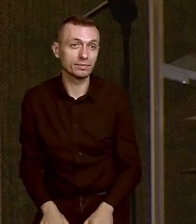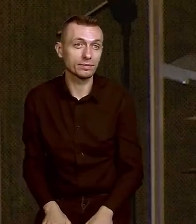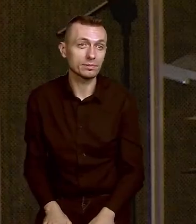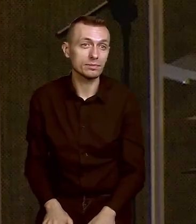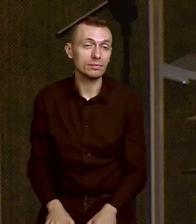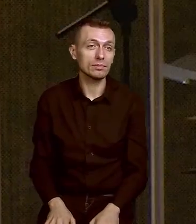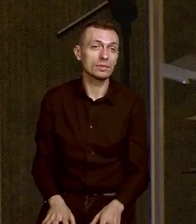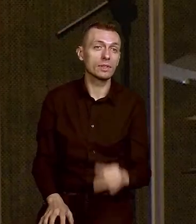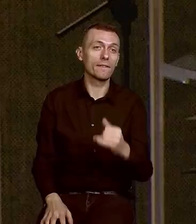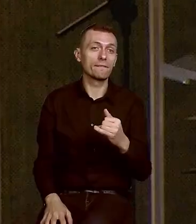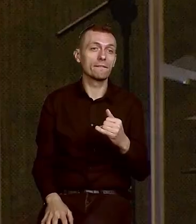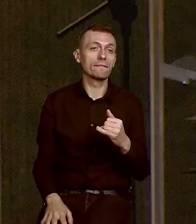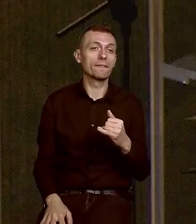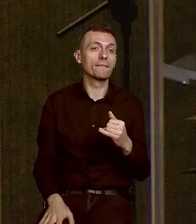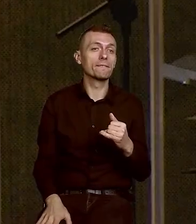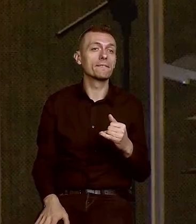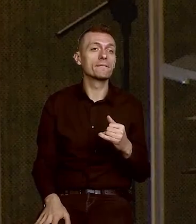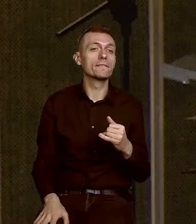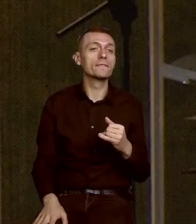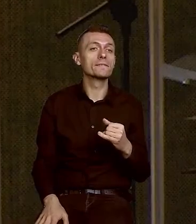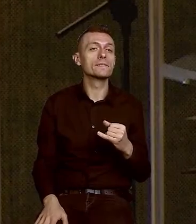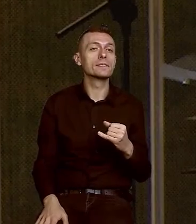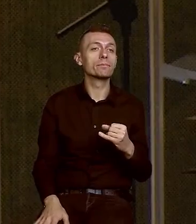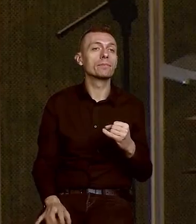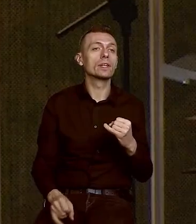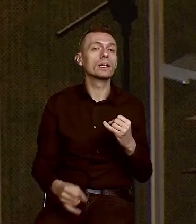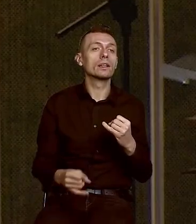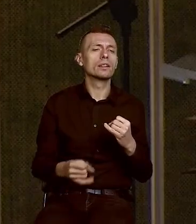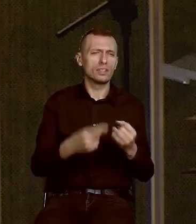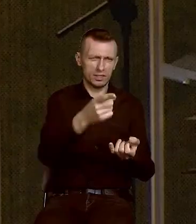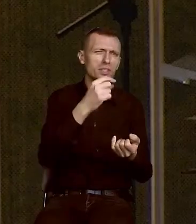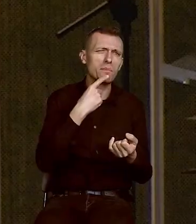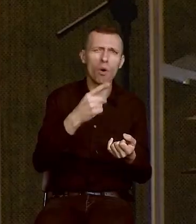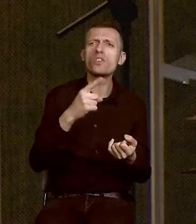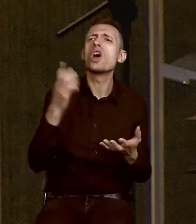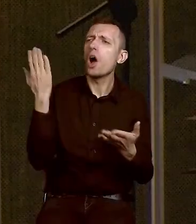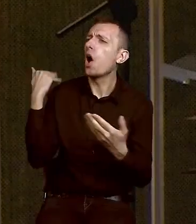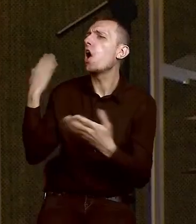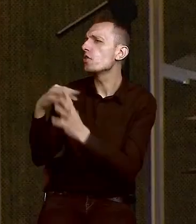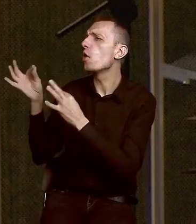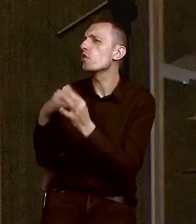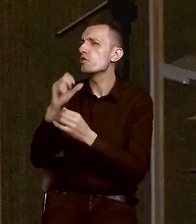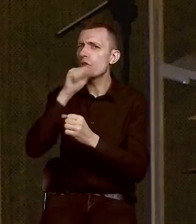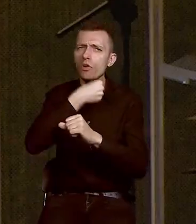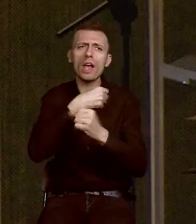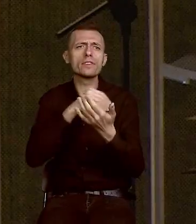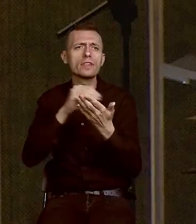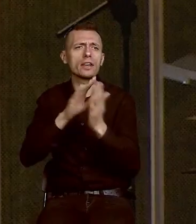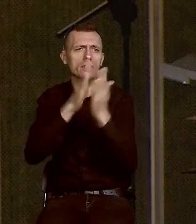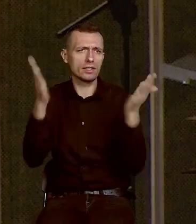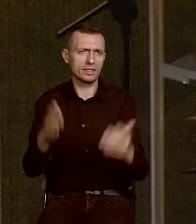Testament. Będę cię błogosławił, to też jest Stary Testament. Leczy wszystkie twory i choroby, to też Stary Testament.